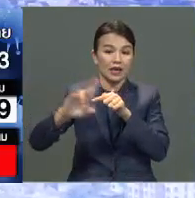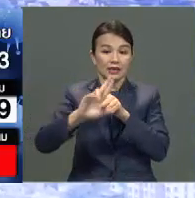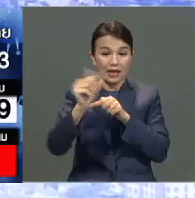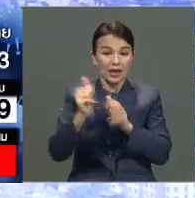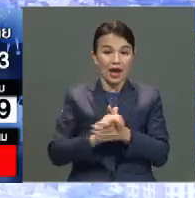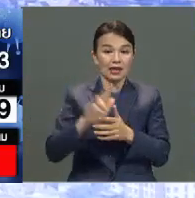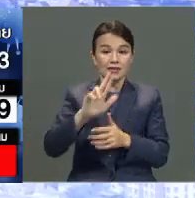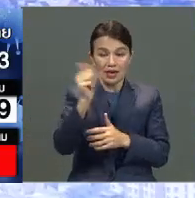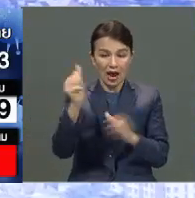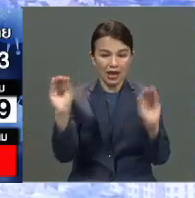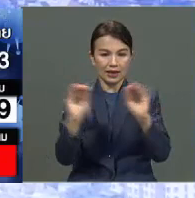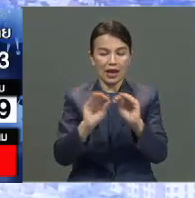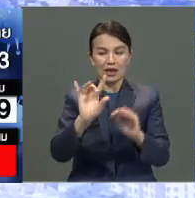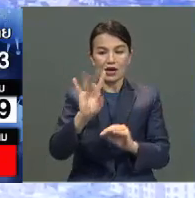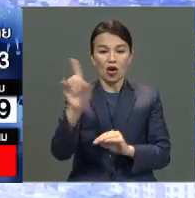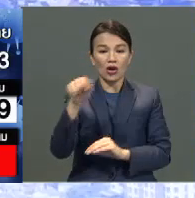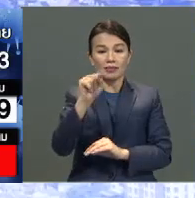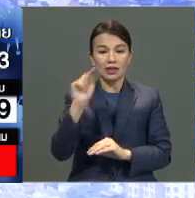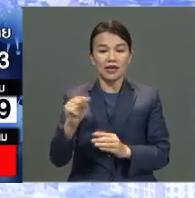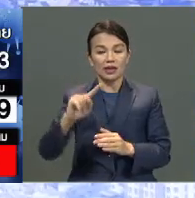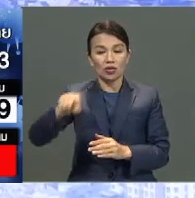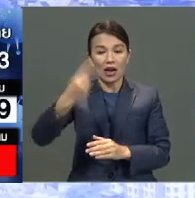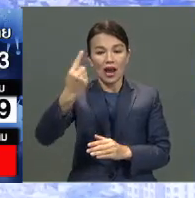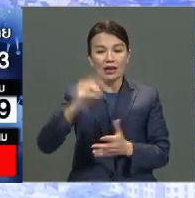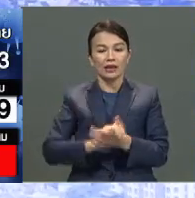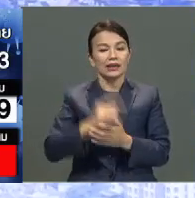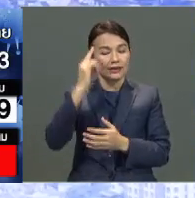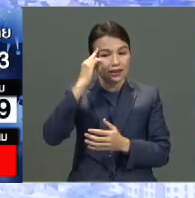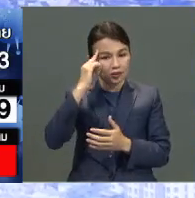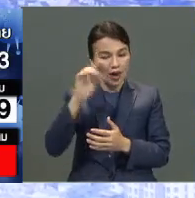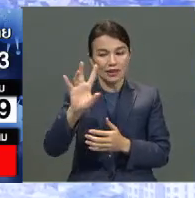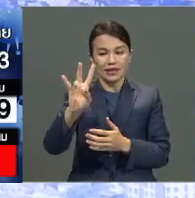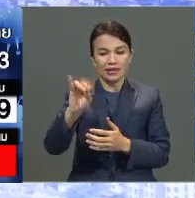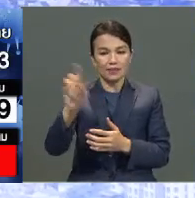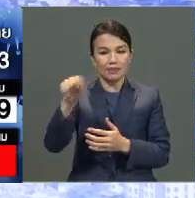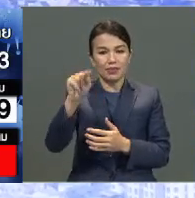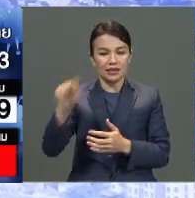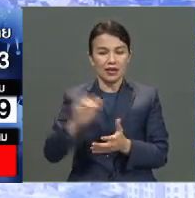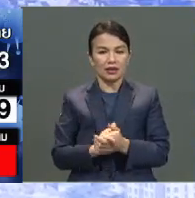อันนี้ก็ให้เปิดได้นะครับมาเรื่องของการขนส่งข้ามจังหวัดนะครับอันนี้ก็เรียนว่าในที่ประชุมมีการพูดคุยกันนะครับว่าผู้โดยสารที่นั่งติดกันนะครับตอนแรกก็คือเอาเครื่องบินก่อนนะครับเครื่องบินตอนนี้ก็มาติดก็บอกว่าเนื่องจากว่าในเครื่องบินมีระบบที่เป็นระบบการอากาศผมขอเนี่ยไม่ใช่สไลด์ตรงนี้แล้วกันนะครับขอขอขอขอยกไปนะครับสไลด์อันนี้เอาไปก็คือในเครื่องบินเนี่ยยังต้องเครื่องบินสามารถที่จะใช้ได้นะครับเกือบๆ100เปอร์เซนต์เลยล่ะครับตอนแรกบอกว่าจะให้ใช้เชดจิต70%